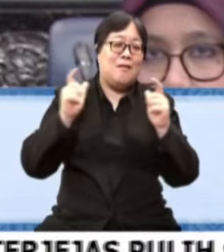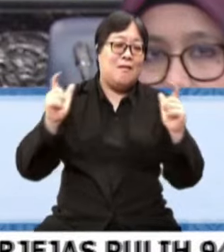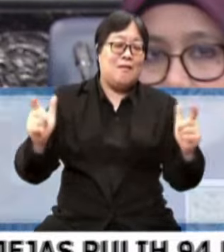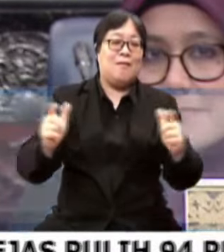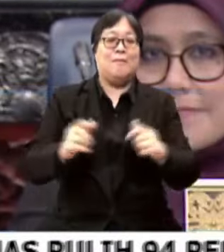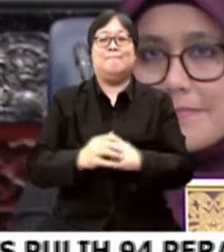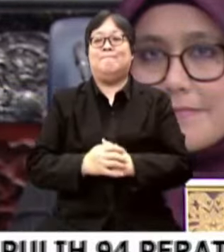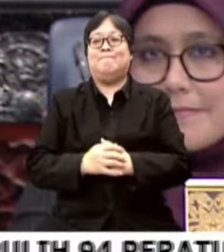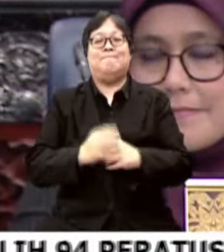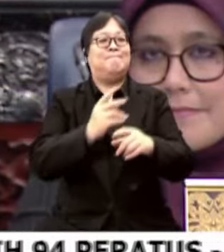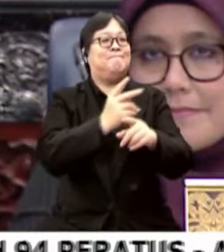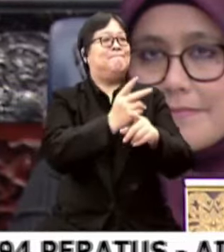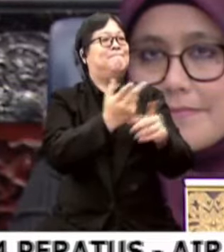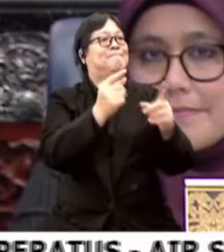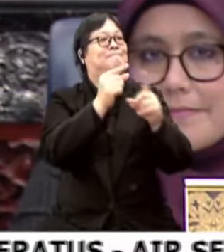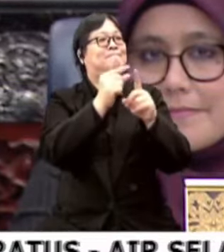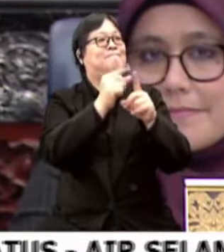mencuri